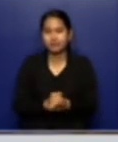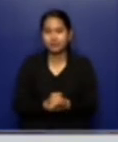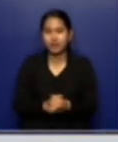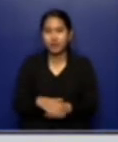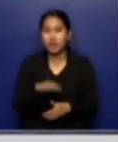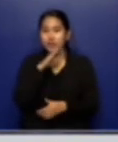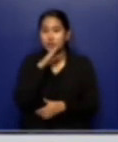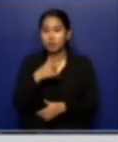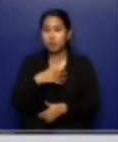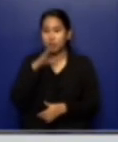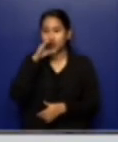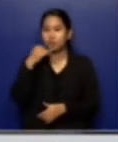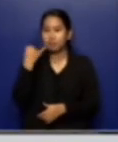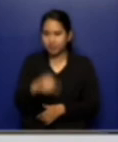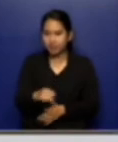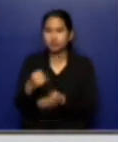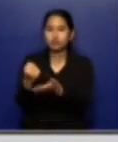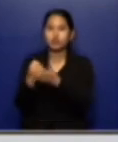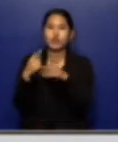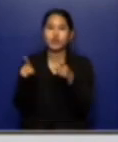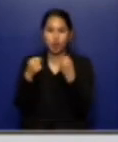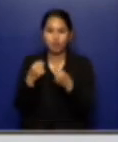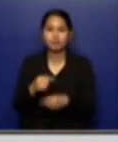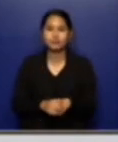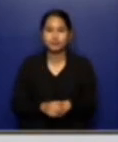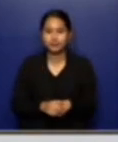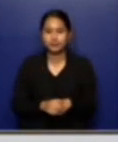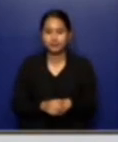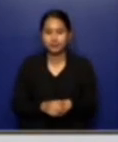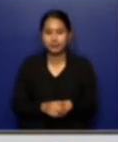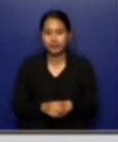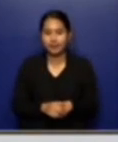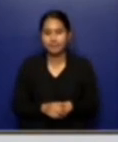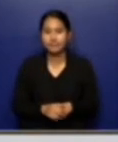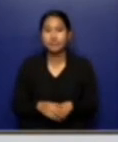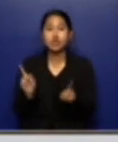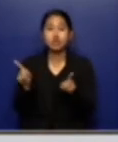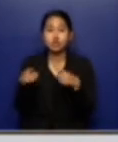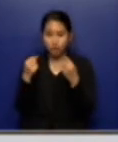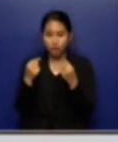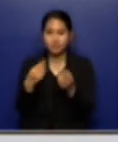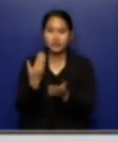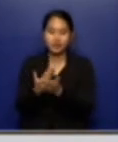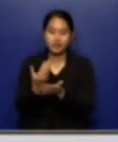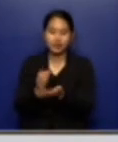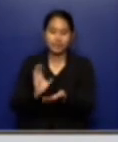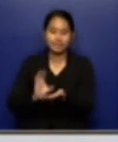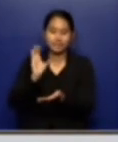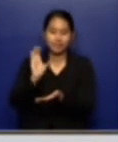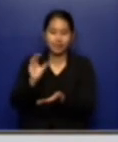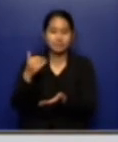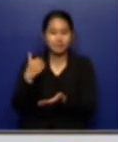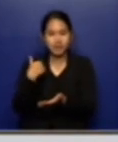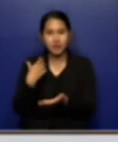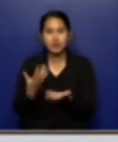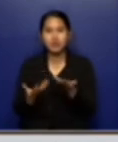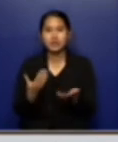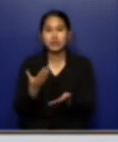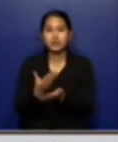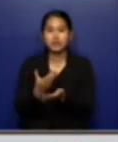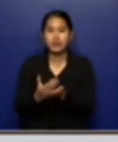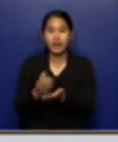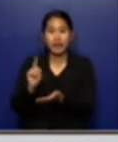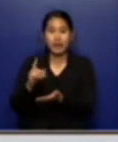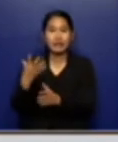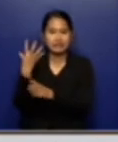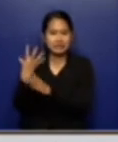าตอบผมนะครับถ้าไม่จริงมาตอบผมว่ามีเงินให้กรมส่งเสริมอย่าไปเอางบลงทุนเงินเห